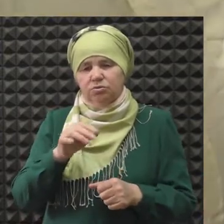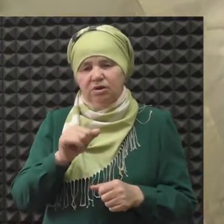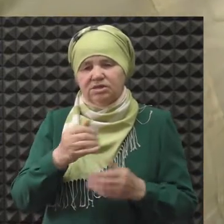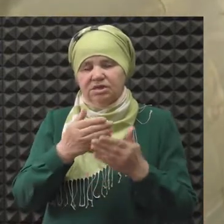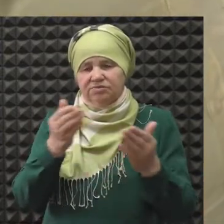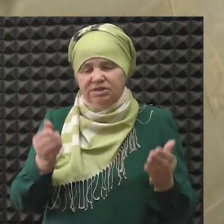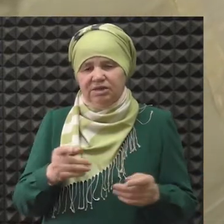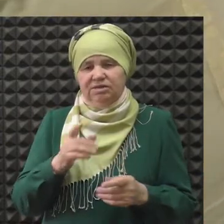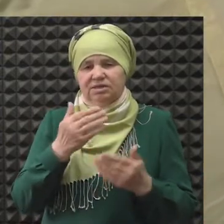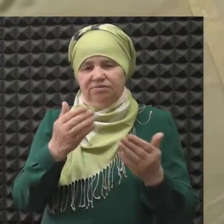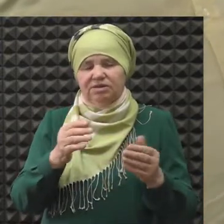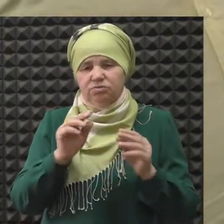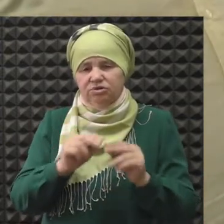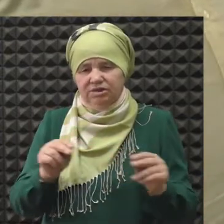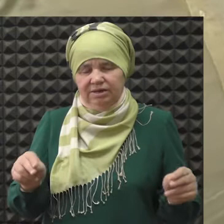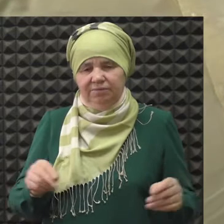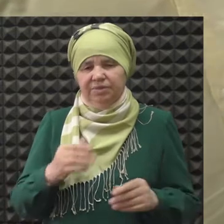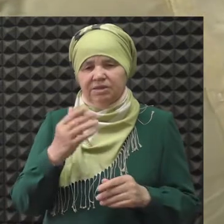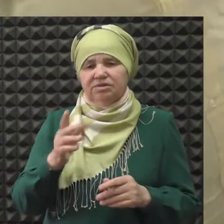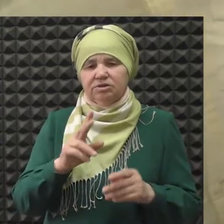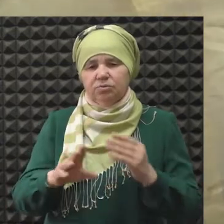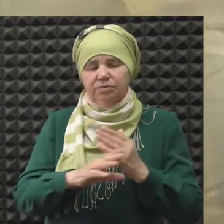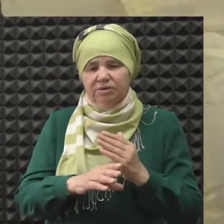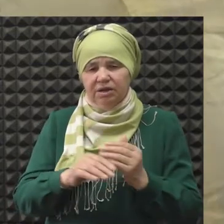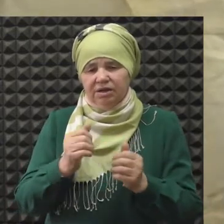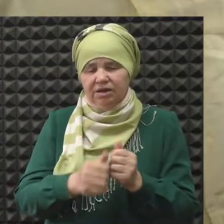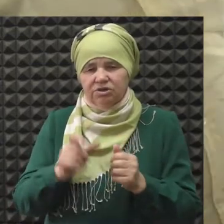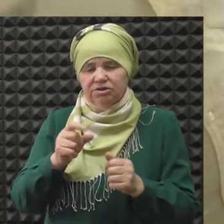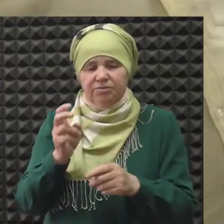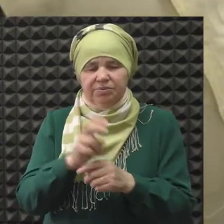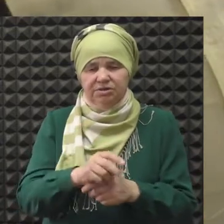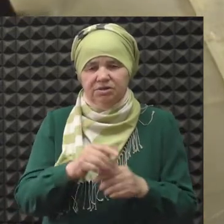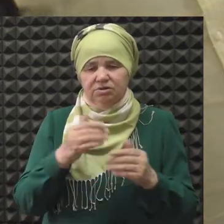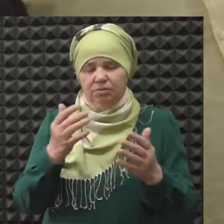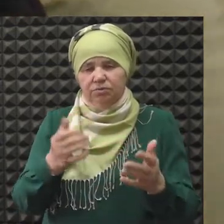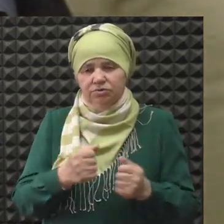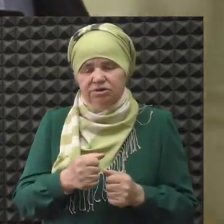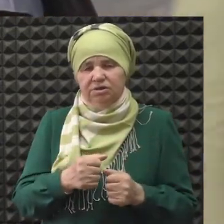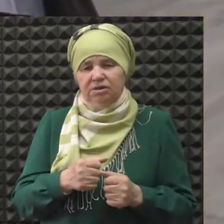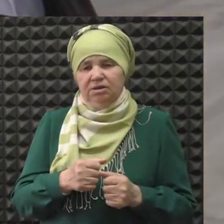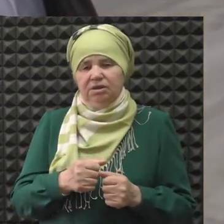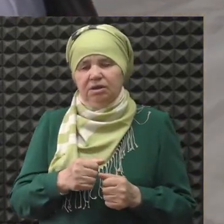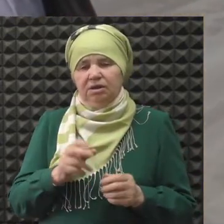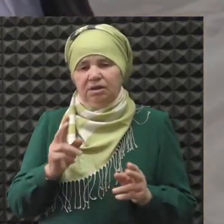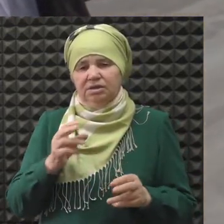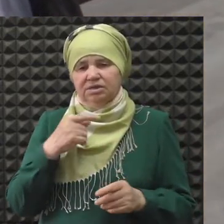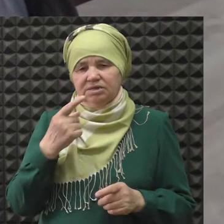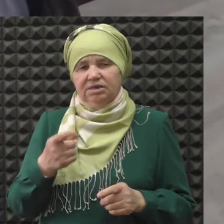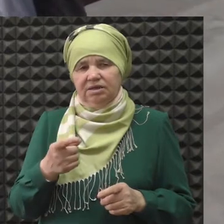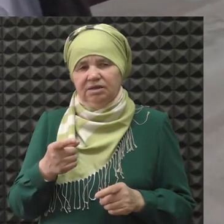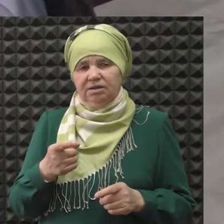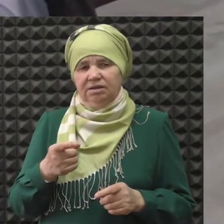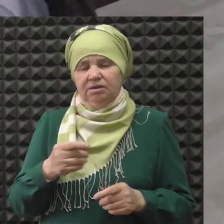вот каждый верующий, каждый человек мог прийти и получить, как